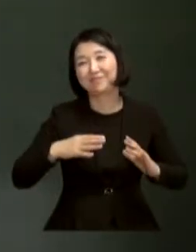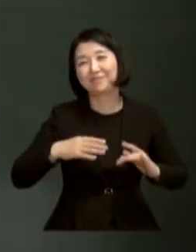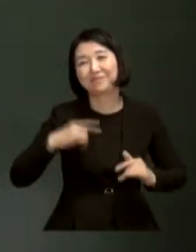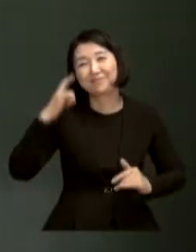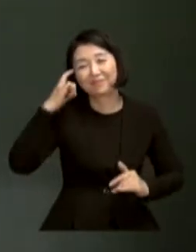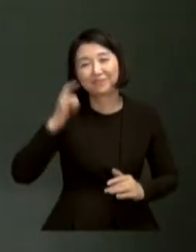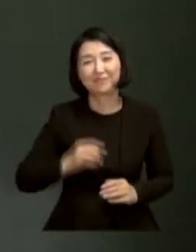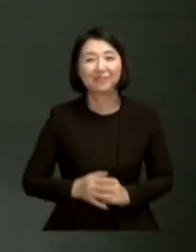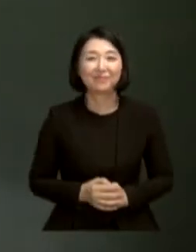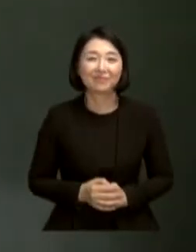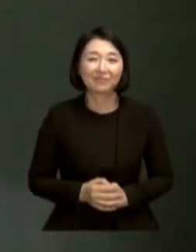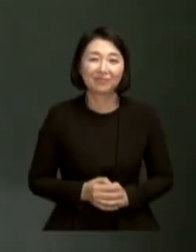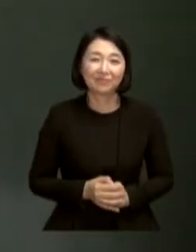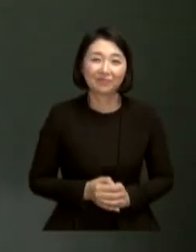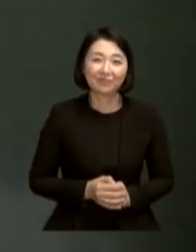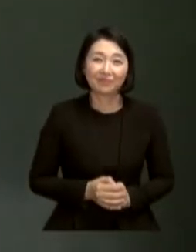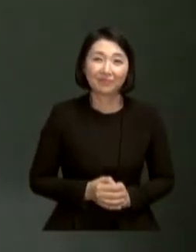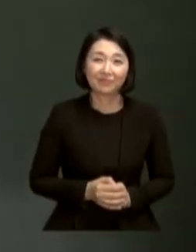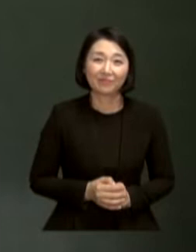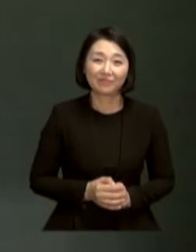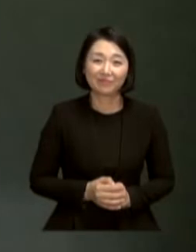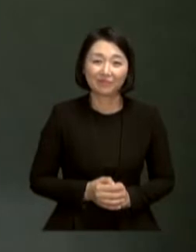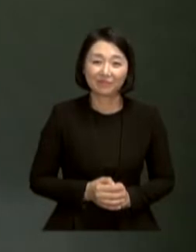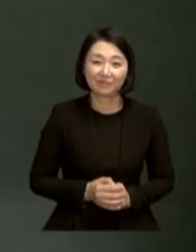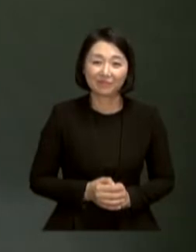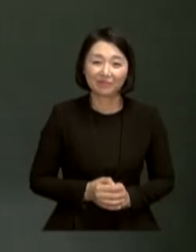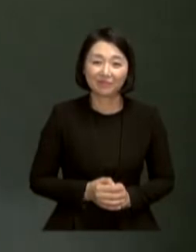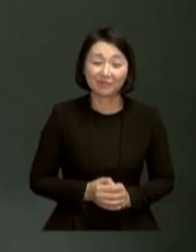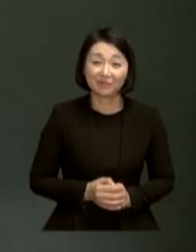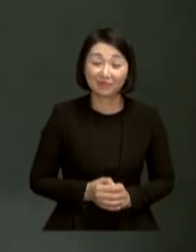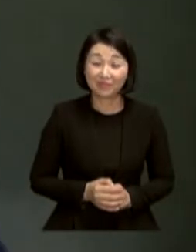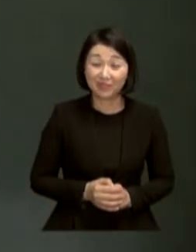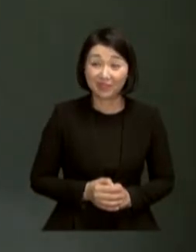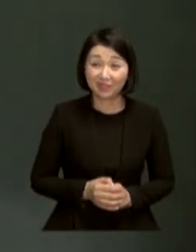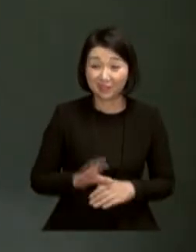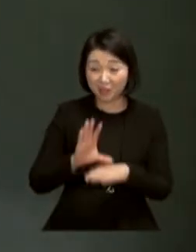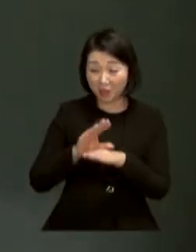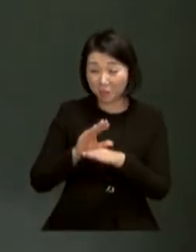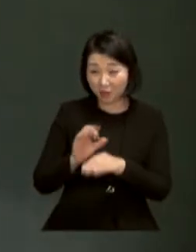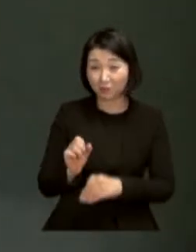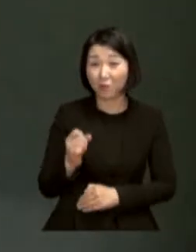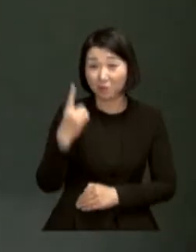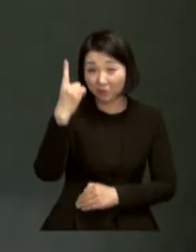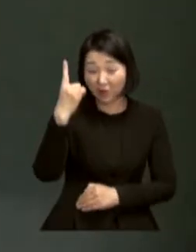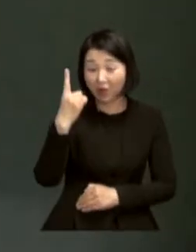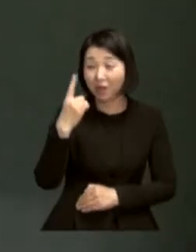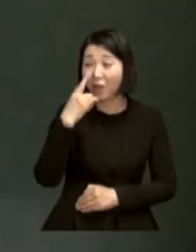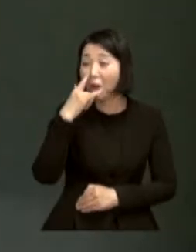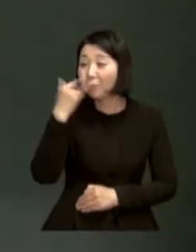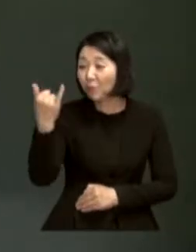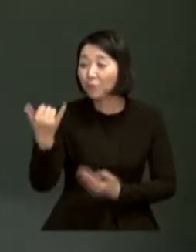이 방송으로 인해서 그 엄마 아빠의 사역이 되게 도움이